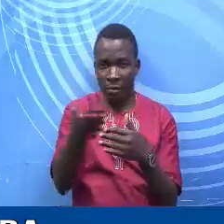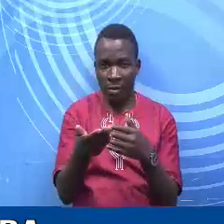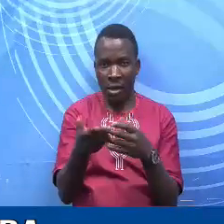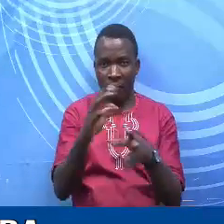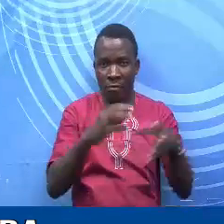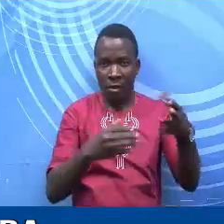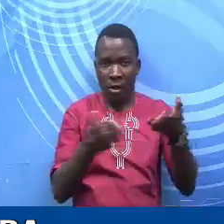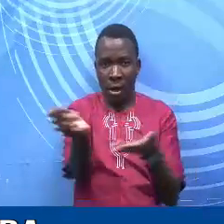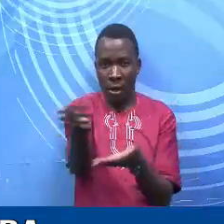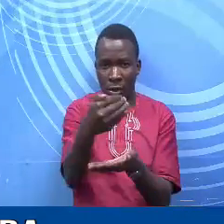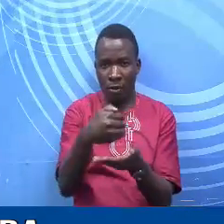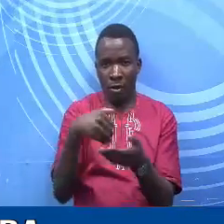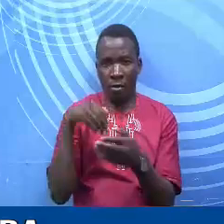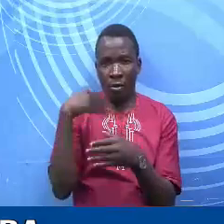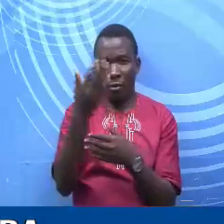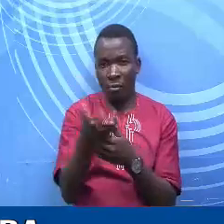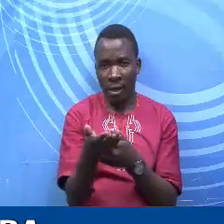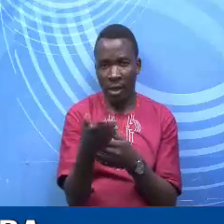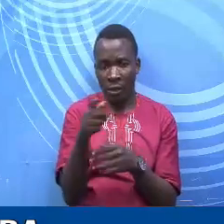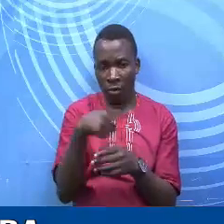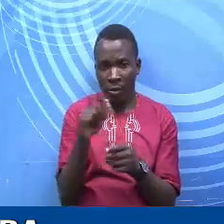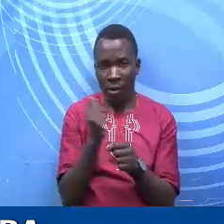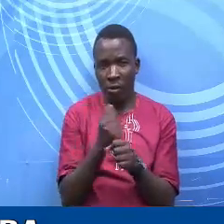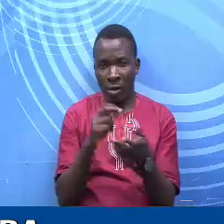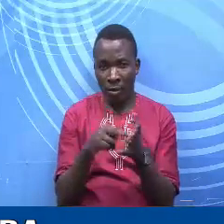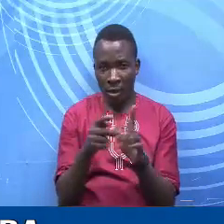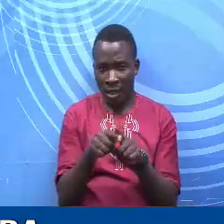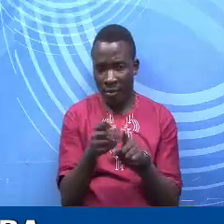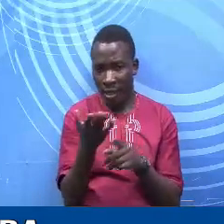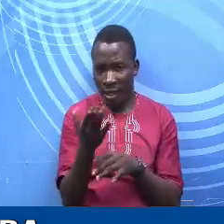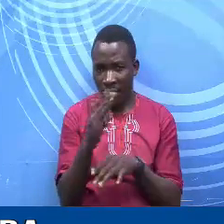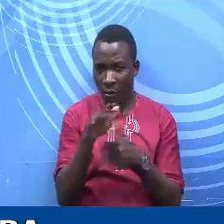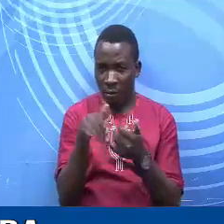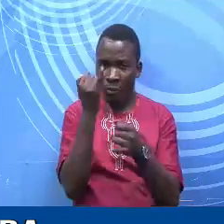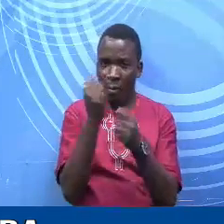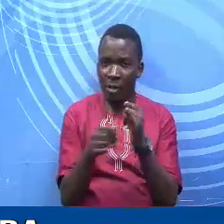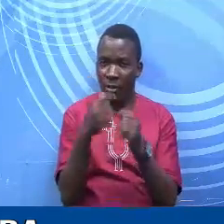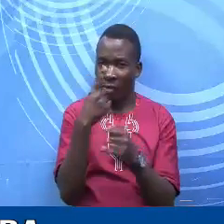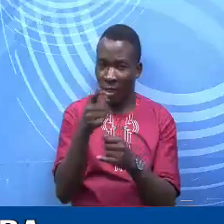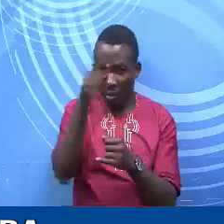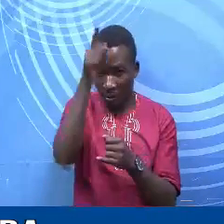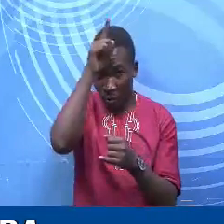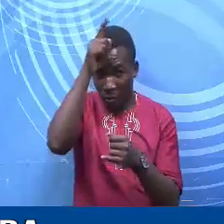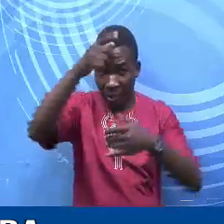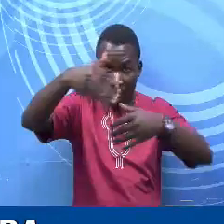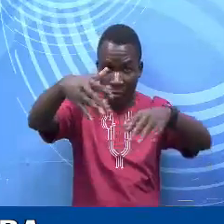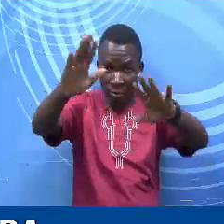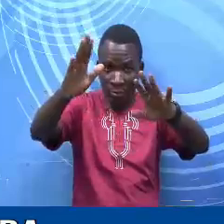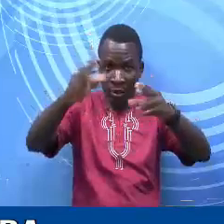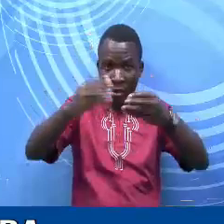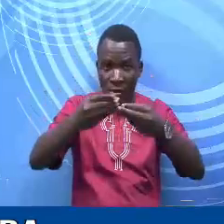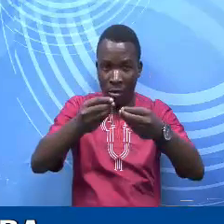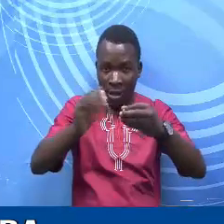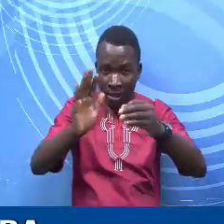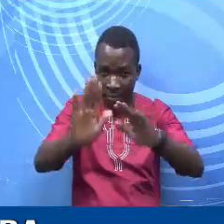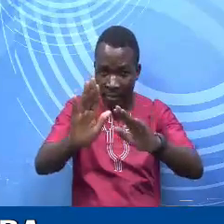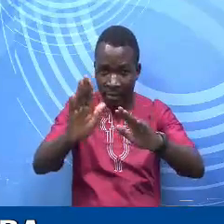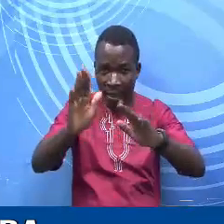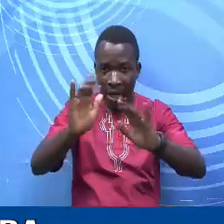gusa nta kindi twebwe dukora proje gutya yose twayirangiza tugavuga tumuturage ubutaka bwe tukabusigara